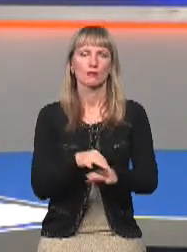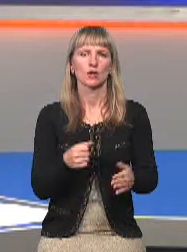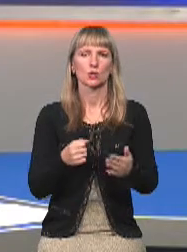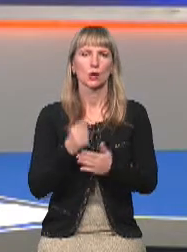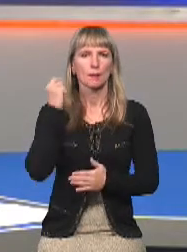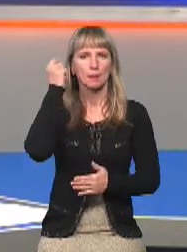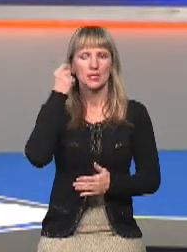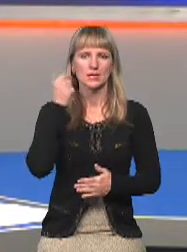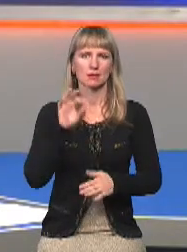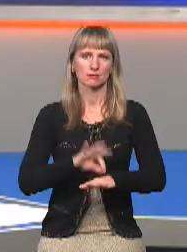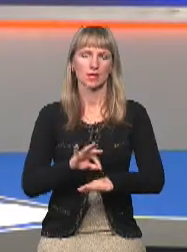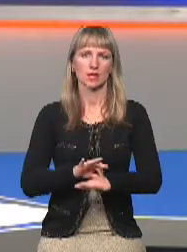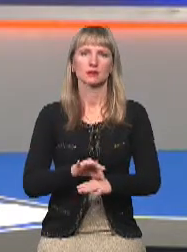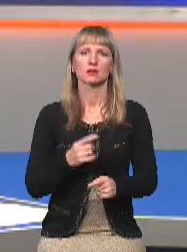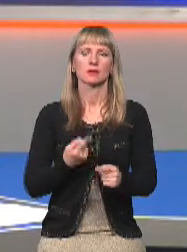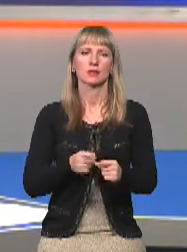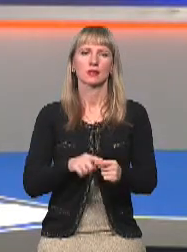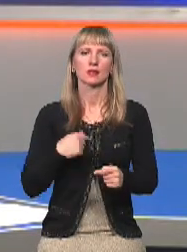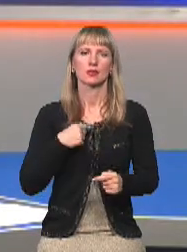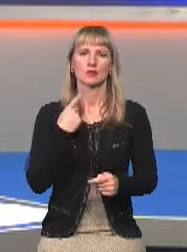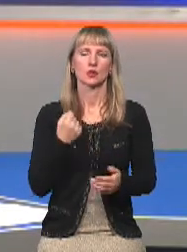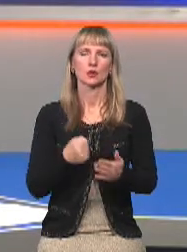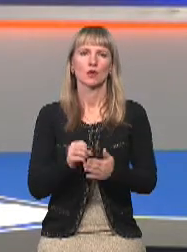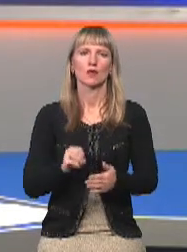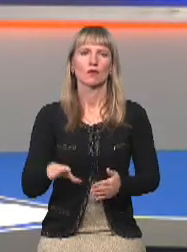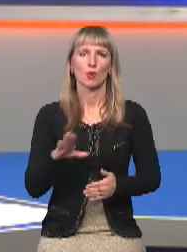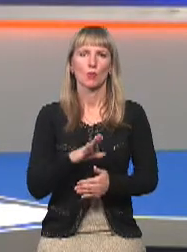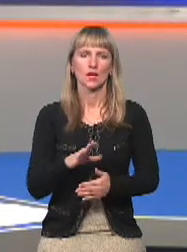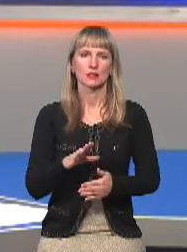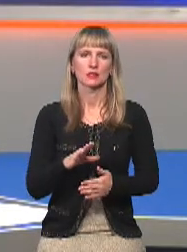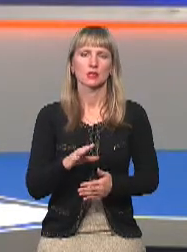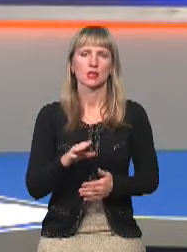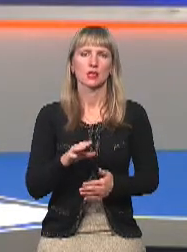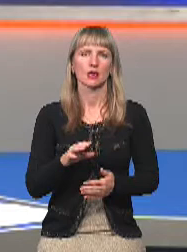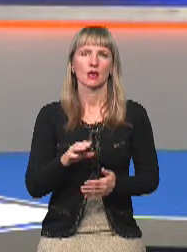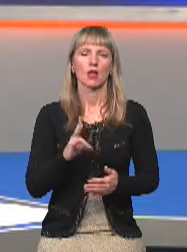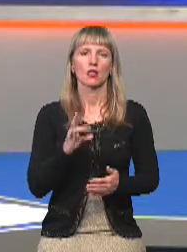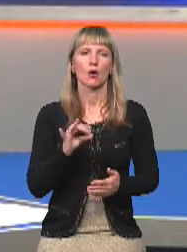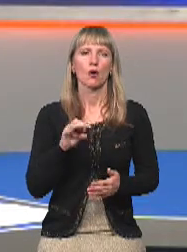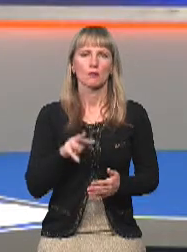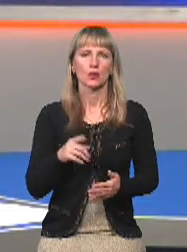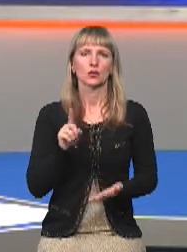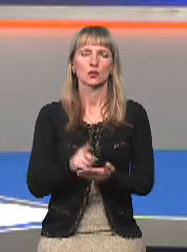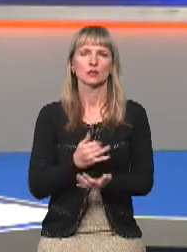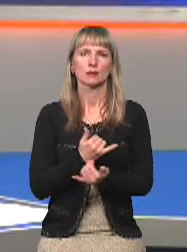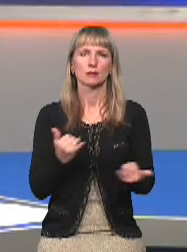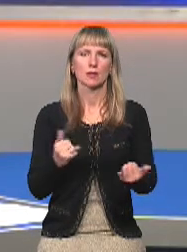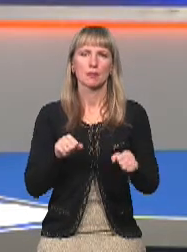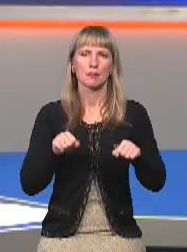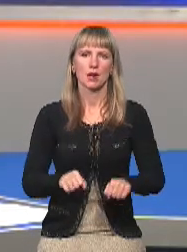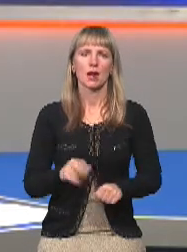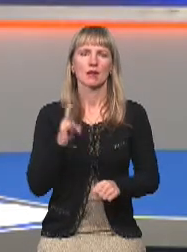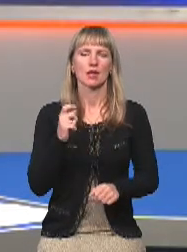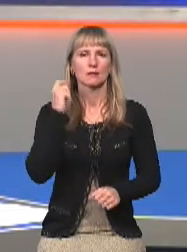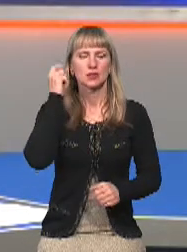розладів. І тому, власне, як я вже казала, до європейських стандартів ми маємо забезпечувати і право на психічне